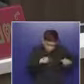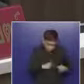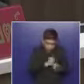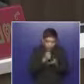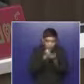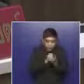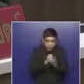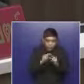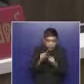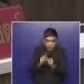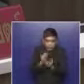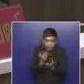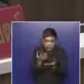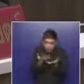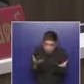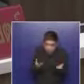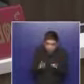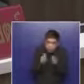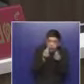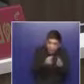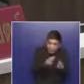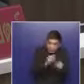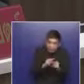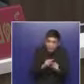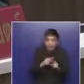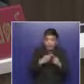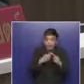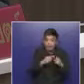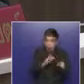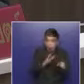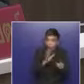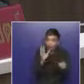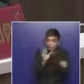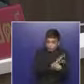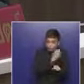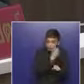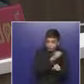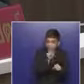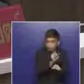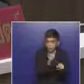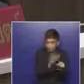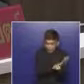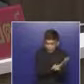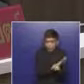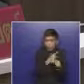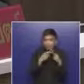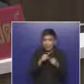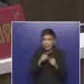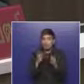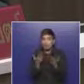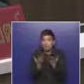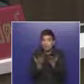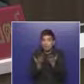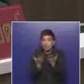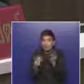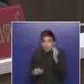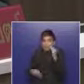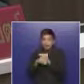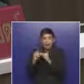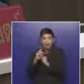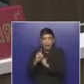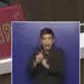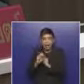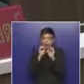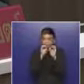นี่ยังบุญก็บุญเต็ม10นะฮะแต่ถ้าให้สติปัญญาให้เขา ได้ปรับเปลี่ยนพฤติกรรมแล้วเขามีความปลอดภัยนี่เหมือนกับให้ทาน